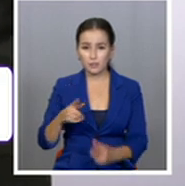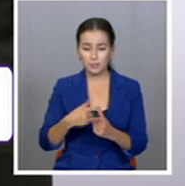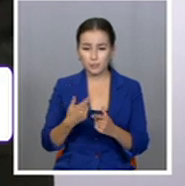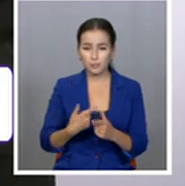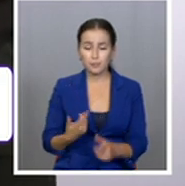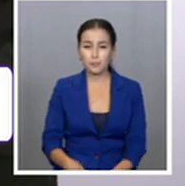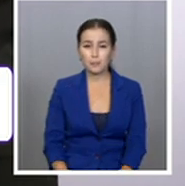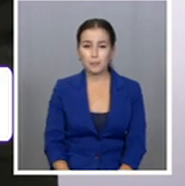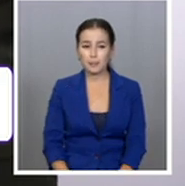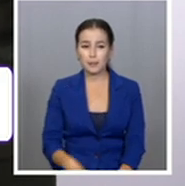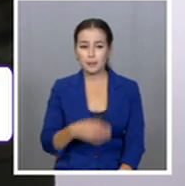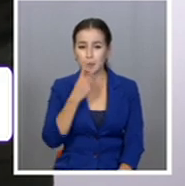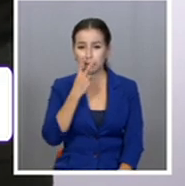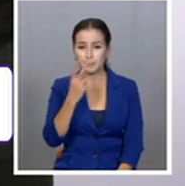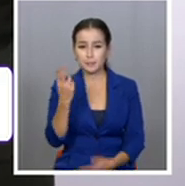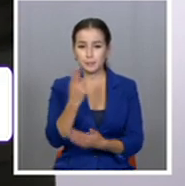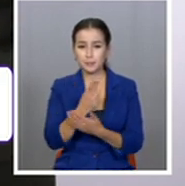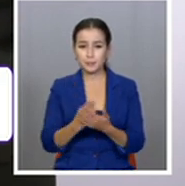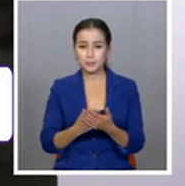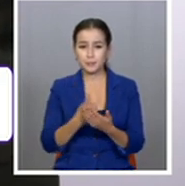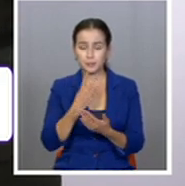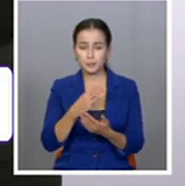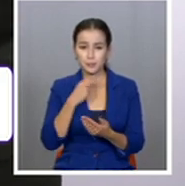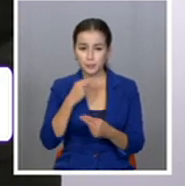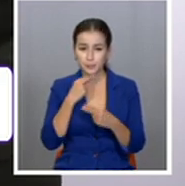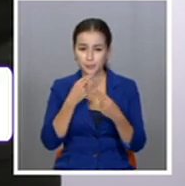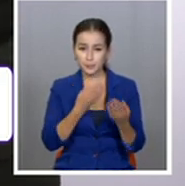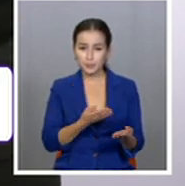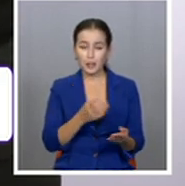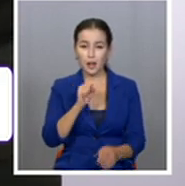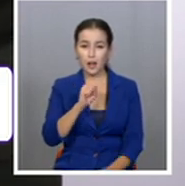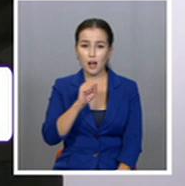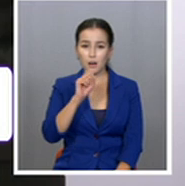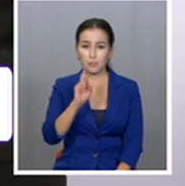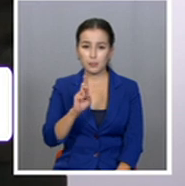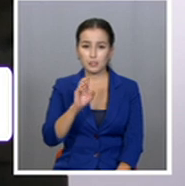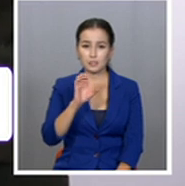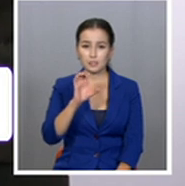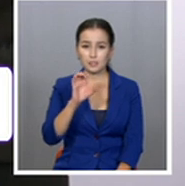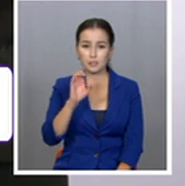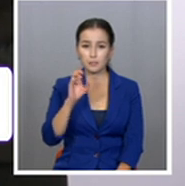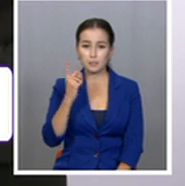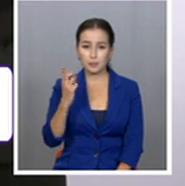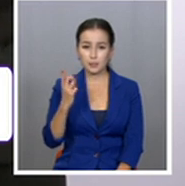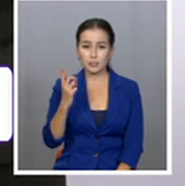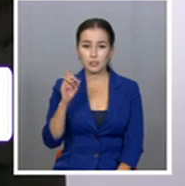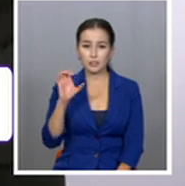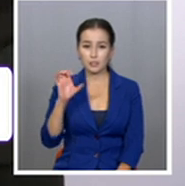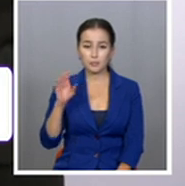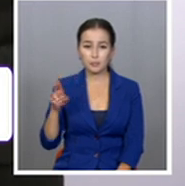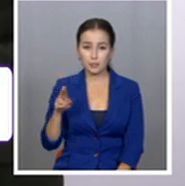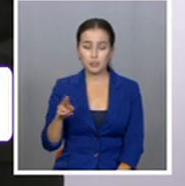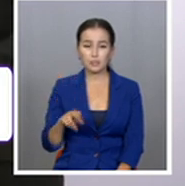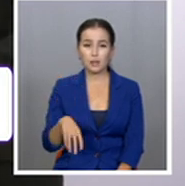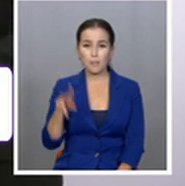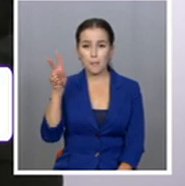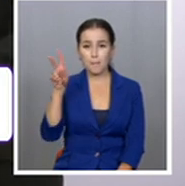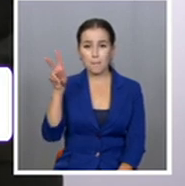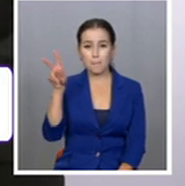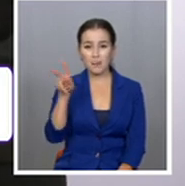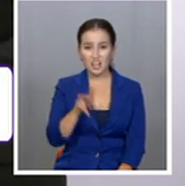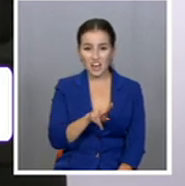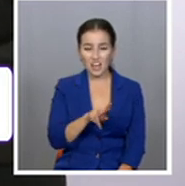Енді мына суретке назар аударатын болсаңыздар, АБ, СБР, ДБР түзулер, параллель түзулер. Немесе